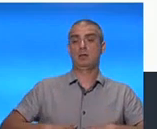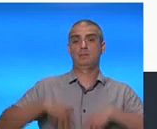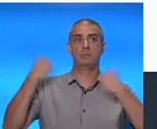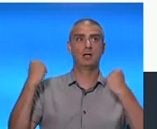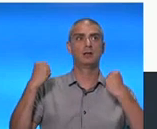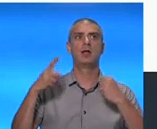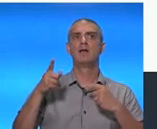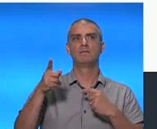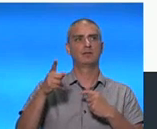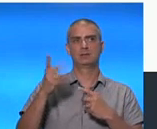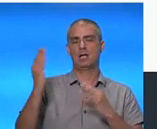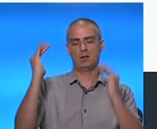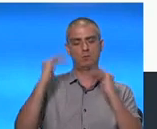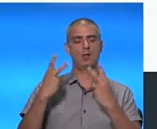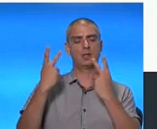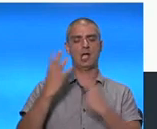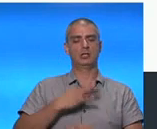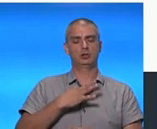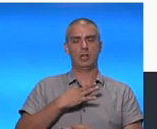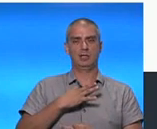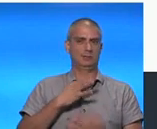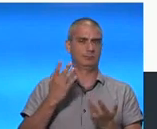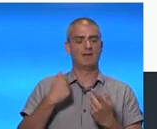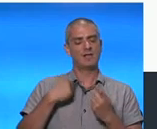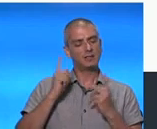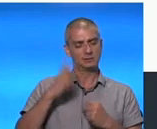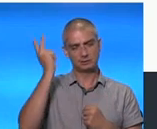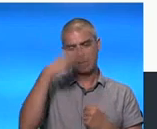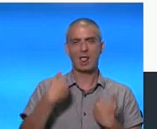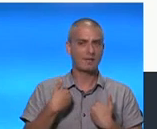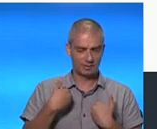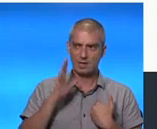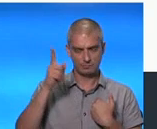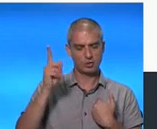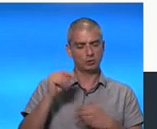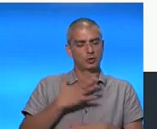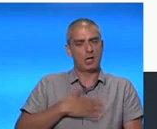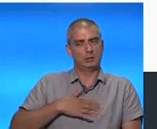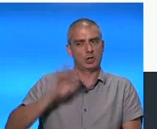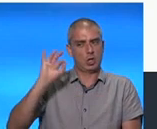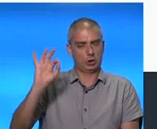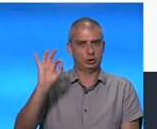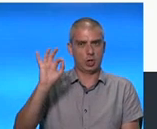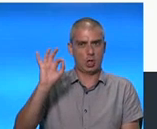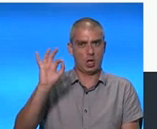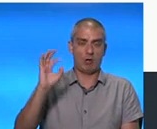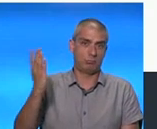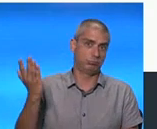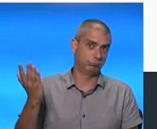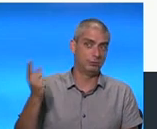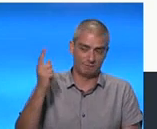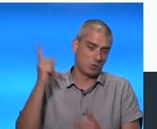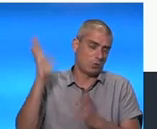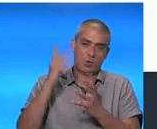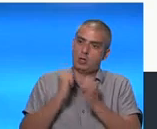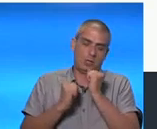החפצה ושזה מוריד מהערך שלי ושאני צריכה להבין שגם לא יש רצונות ו שזה קשה